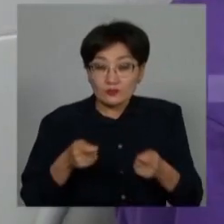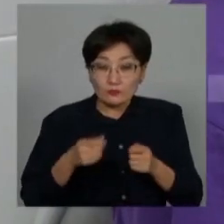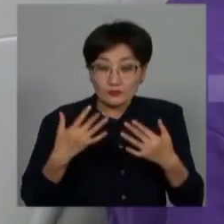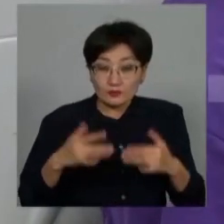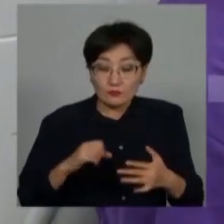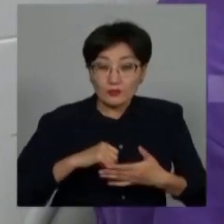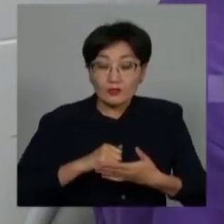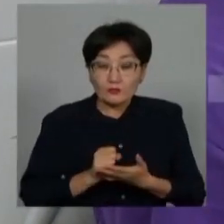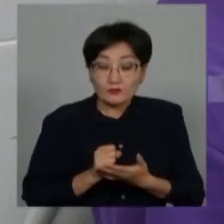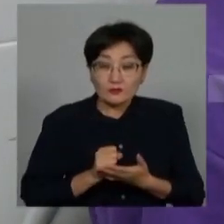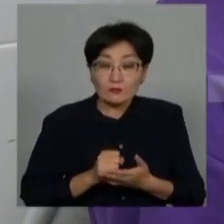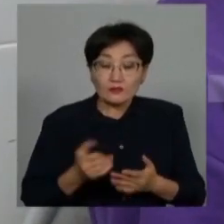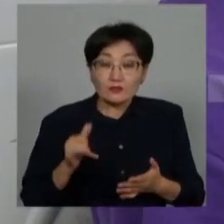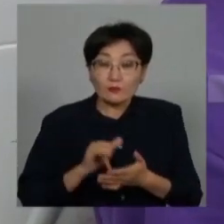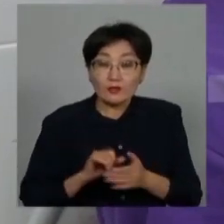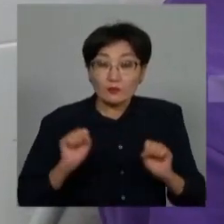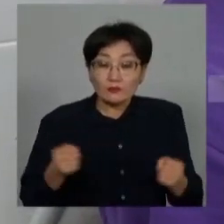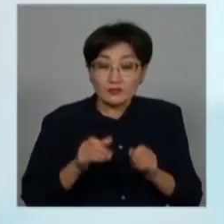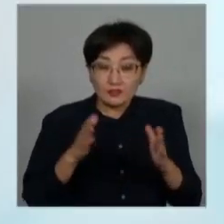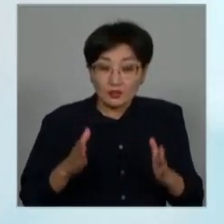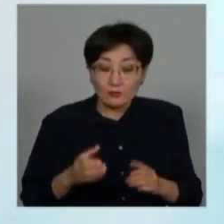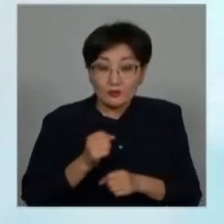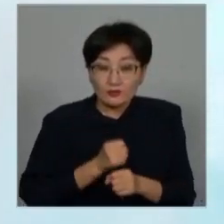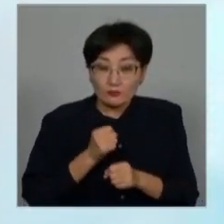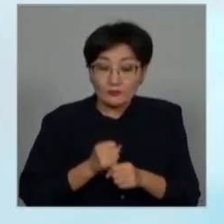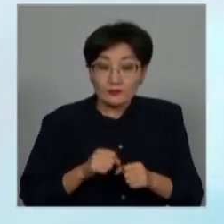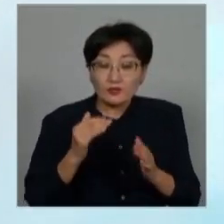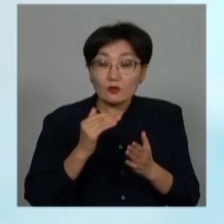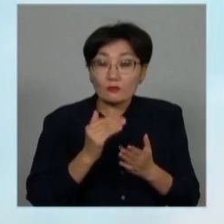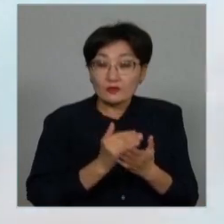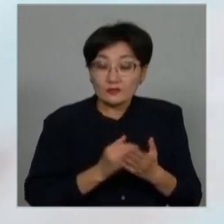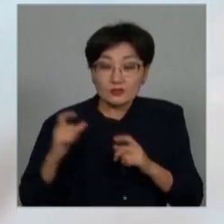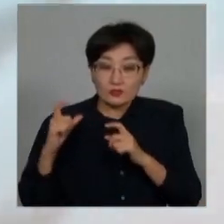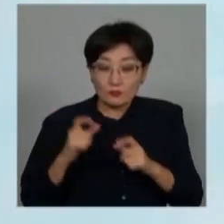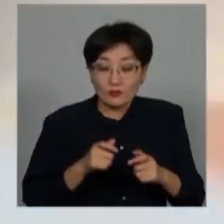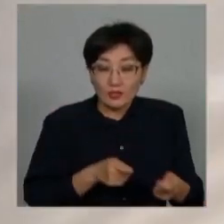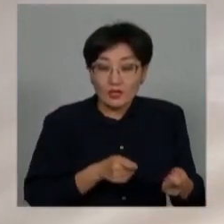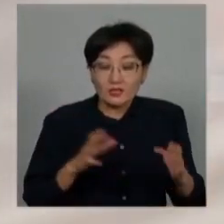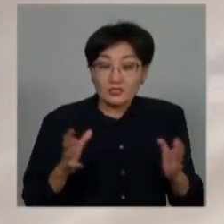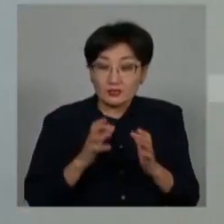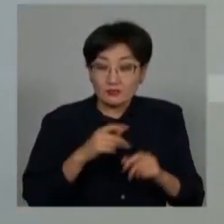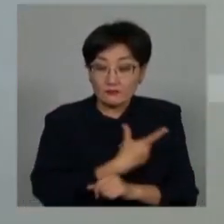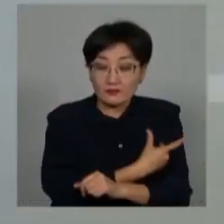уже определены места для установки морозильных камер, отработаны алгоритмы логистики и хранения вакцины.